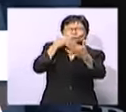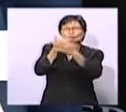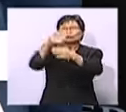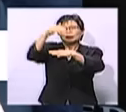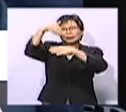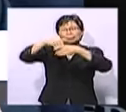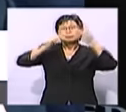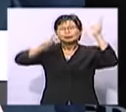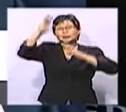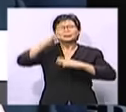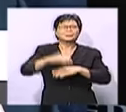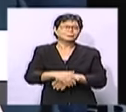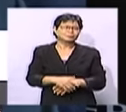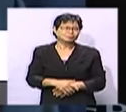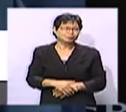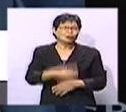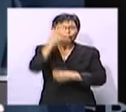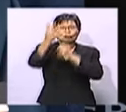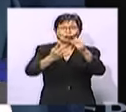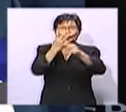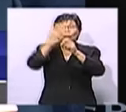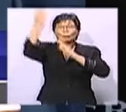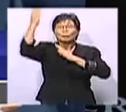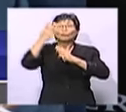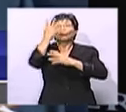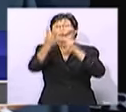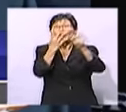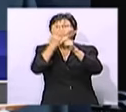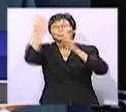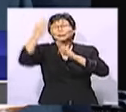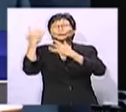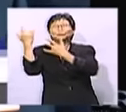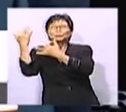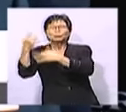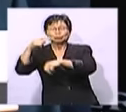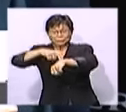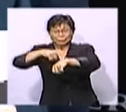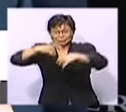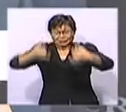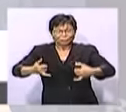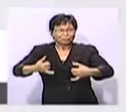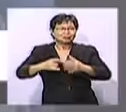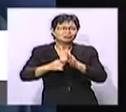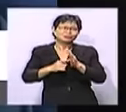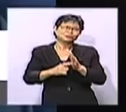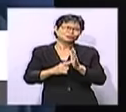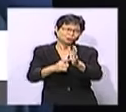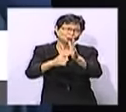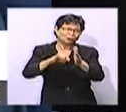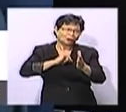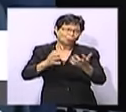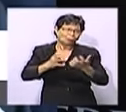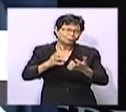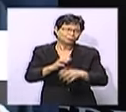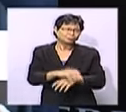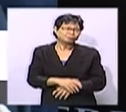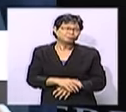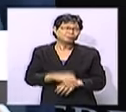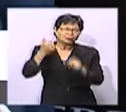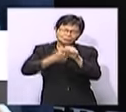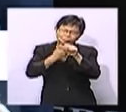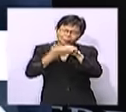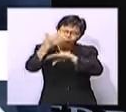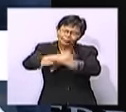ni saya punya homecoming fight. 4 years Malaysia dah tunggu, so ni time saya nak tunjuk semua orang. Saya every